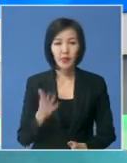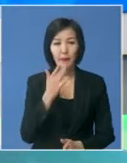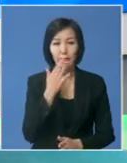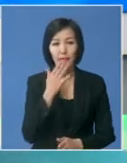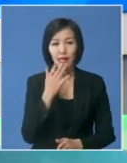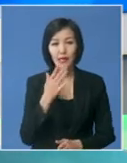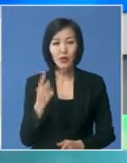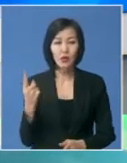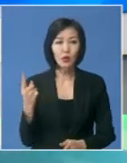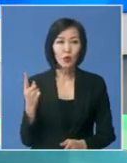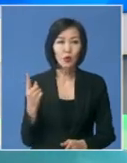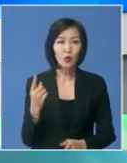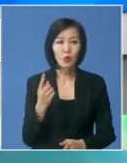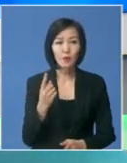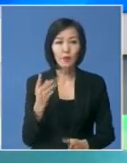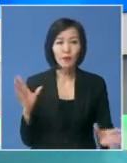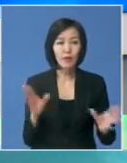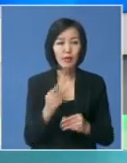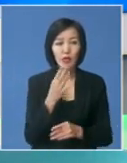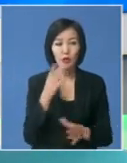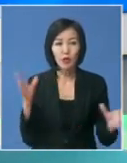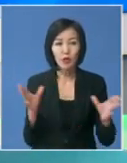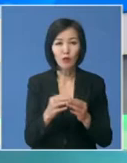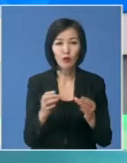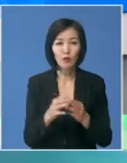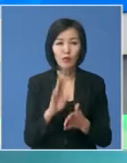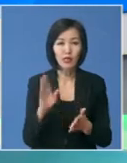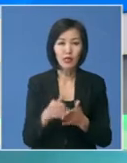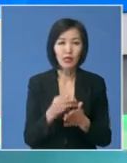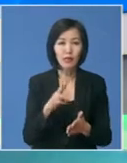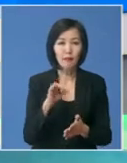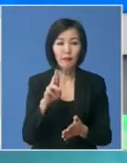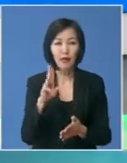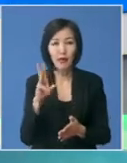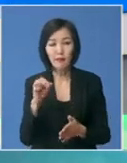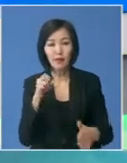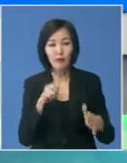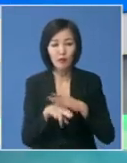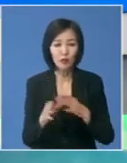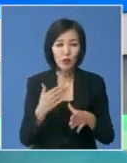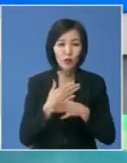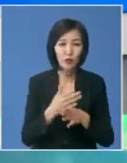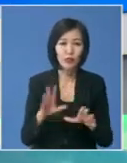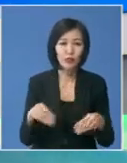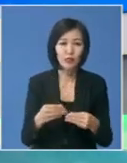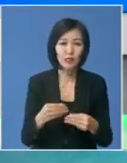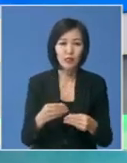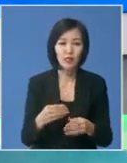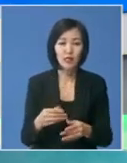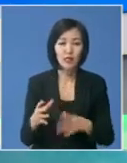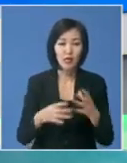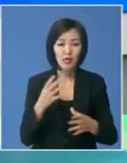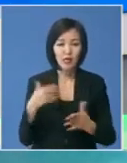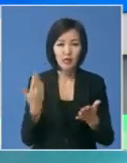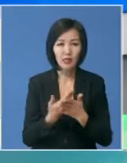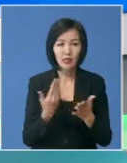Біріккен ұлттар ұйымы Мьянмадан бас сауғалған рохинджа босқындарына қаржылай көмек көрсетті. Ал Каталония халқы парламент сайлауына дайындалып жатыр. Осы